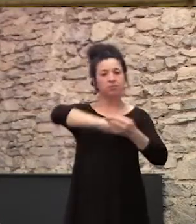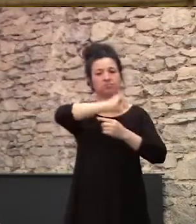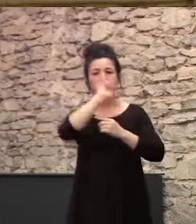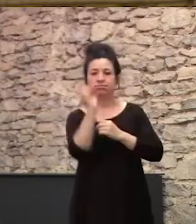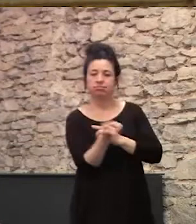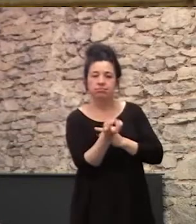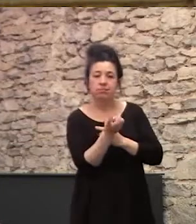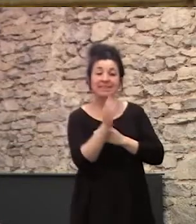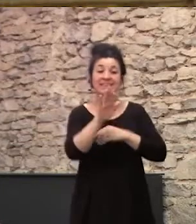ja,